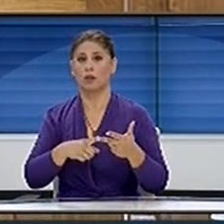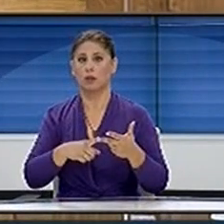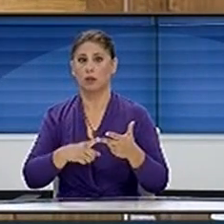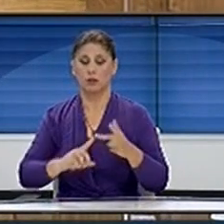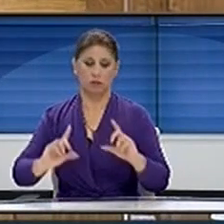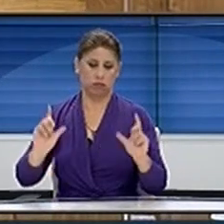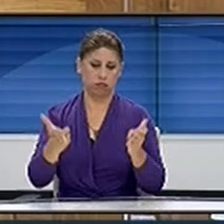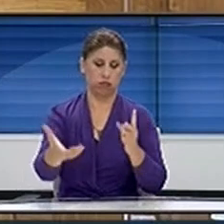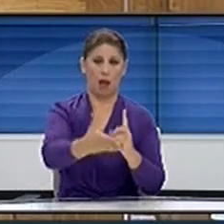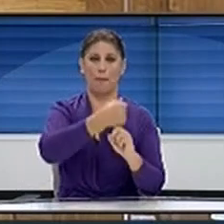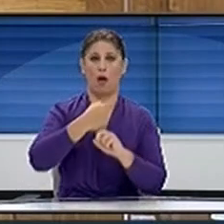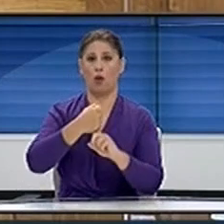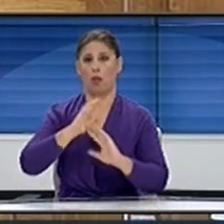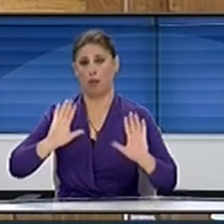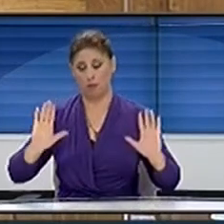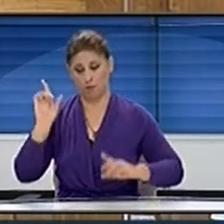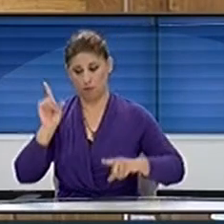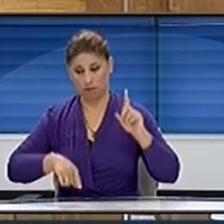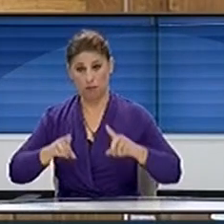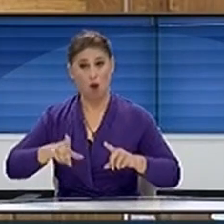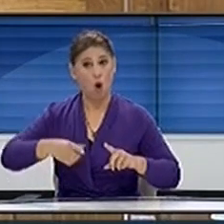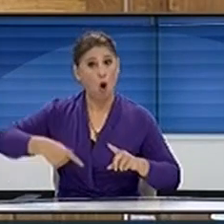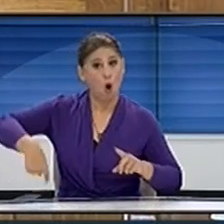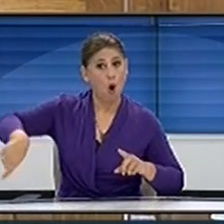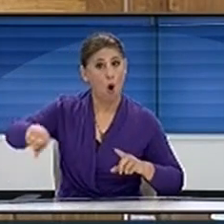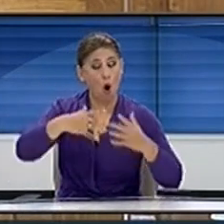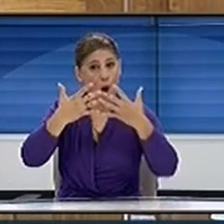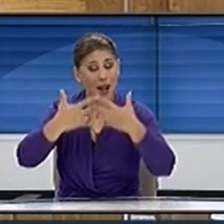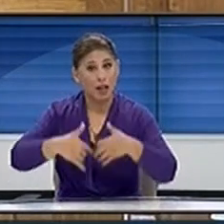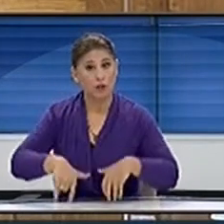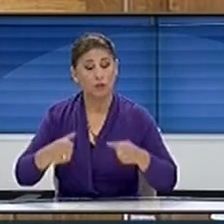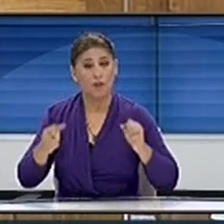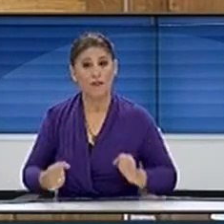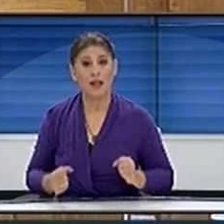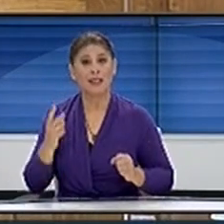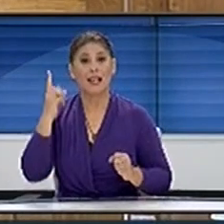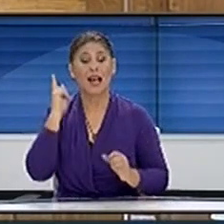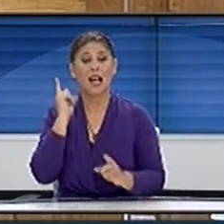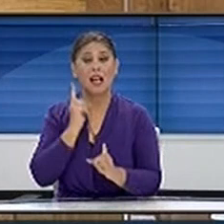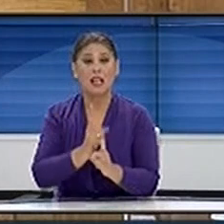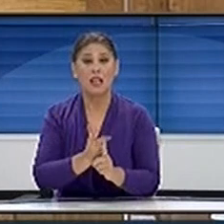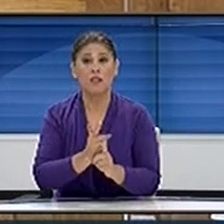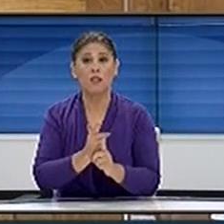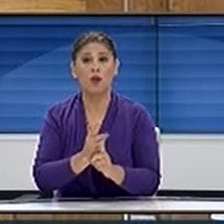απαγωγές. Όλες όμως λειτουργούν με βάση ένα